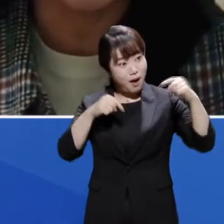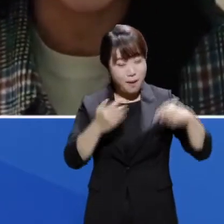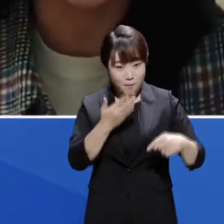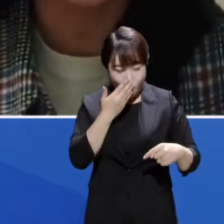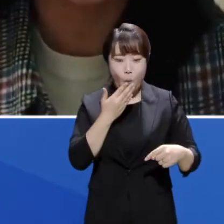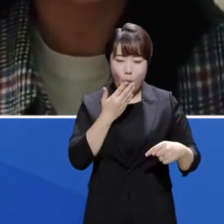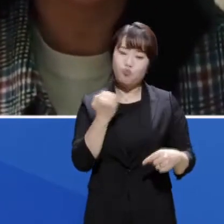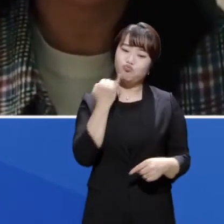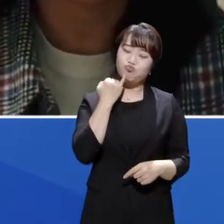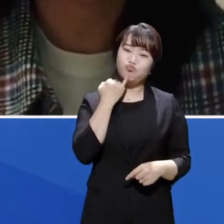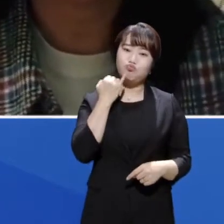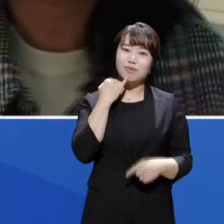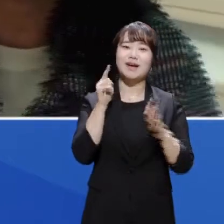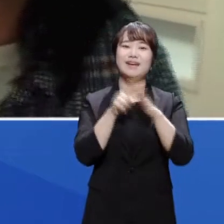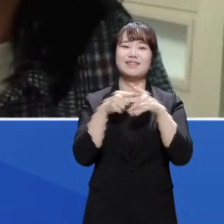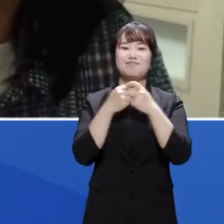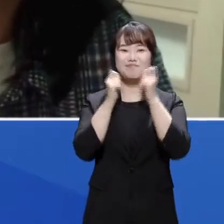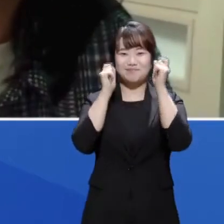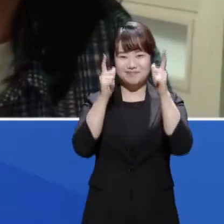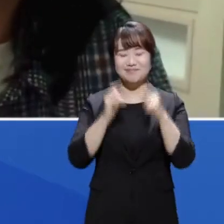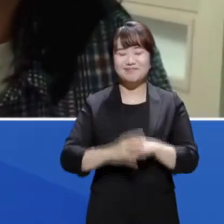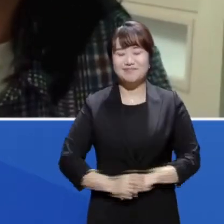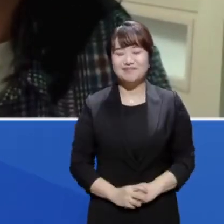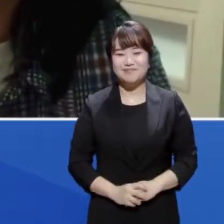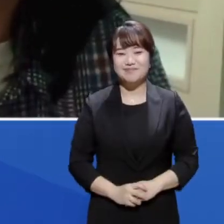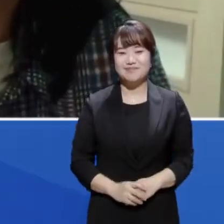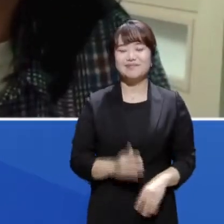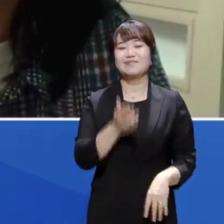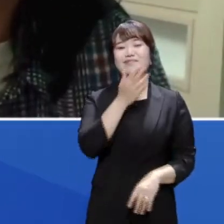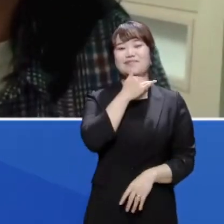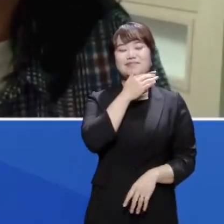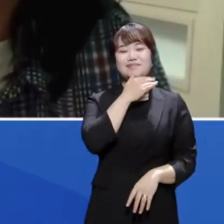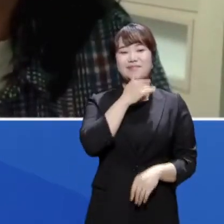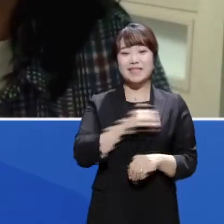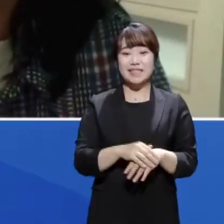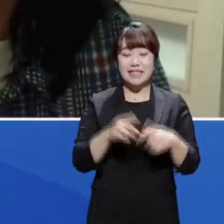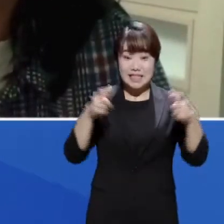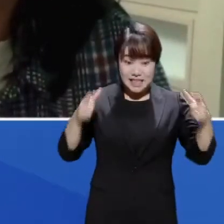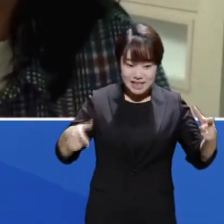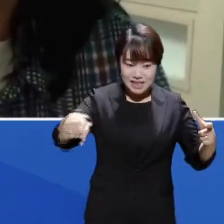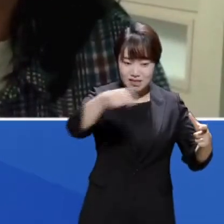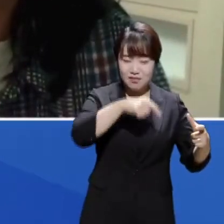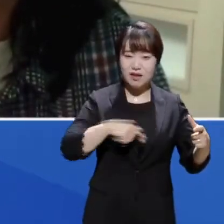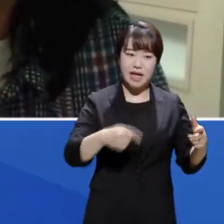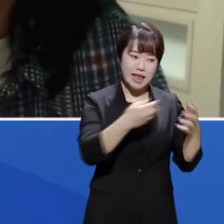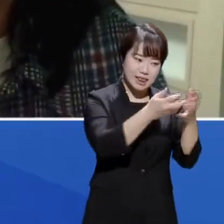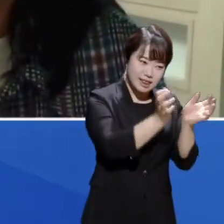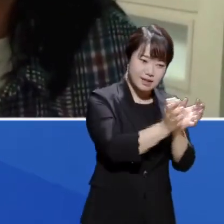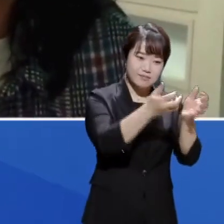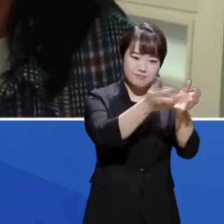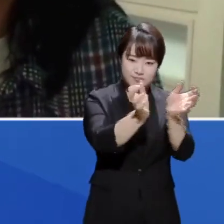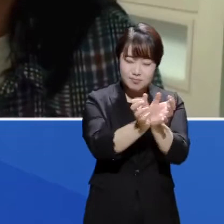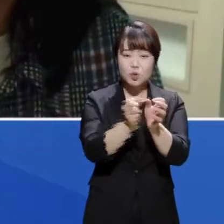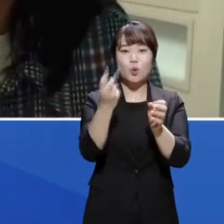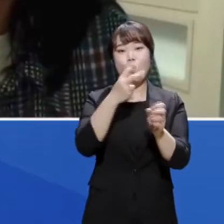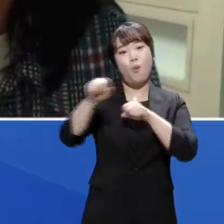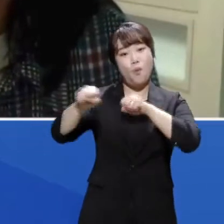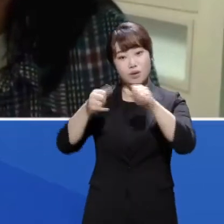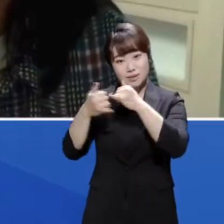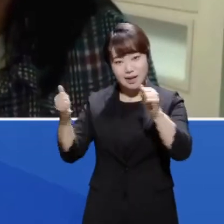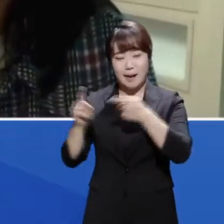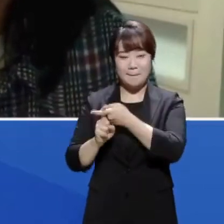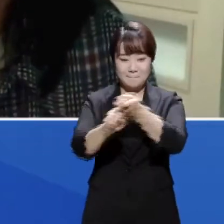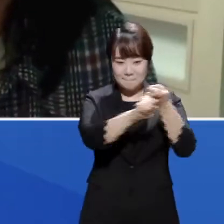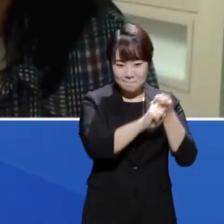경험도 있었습니다. 네. 앞서 말씀하신 대로 이 지역의 여러 시민사회단체와 또 활동가들이 연대